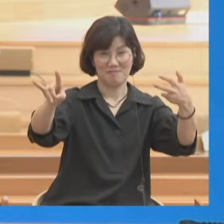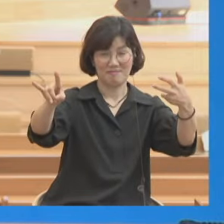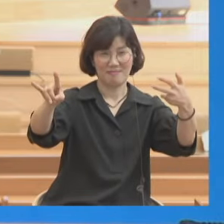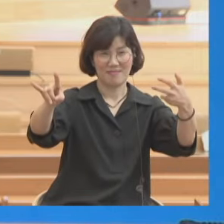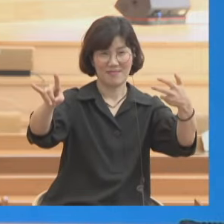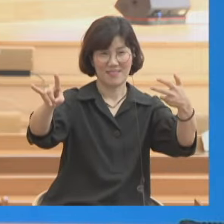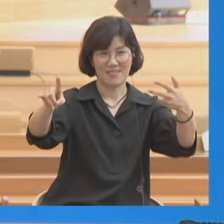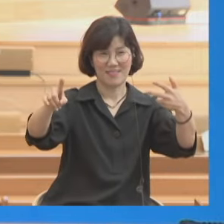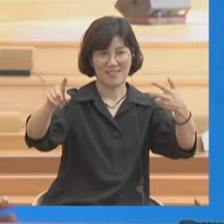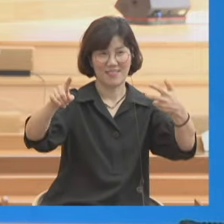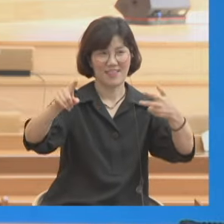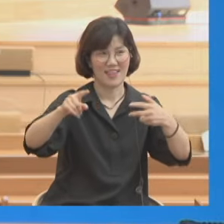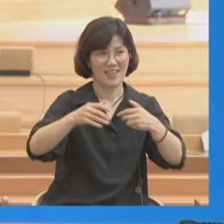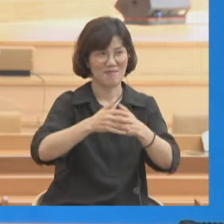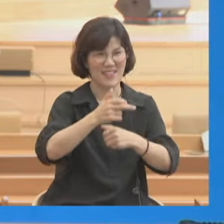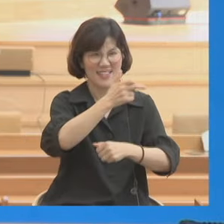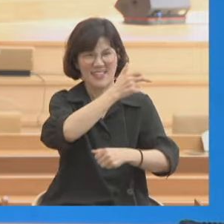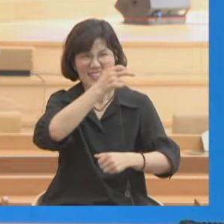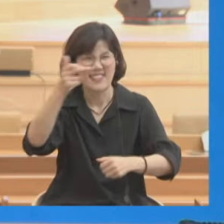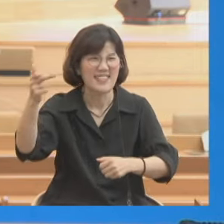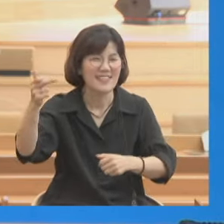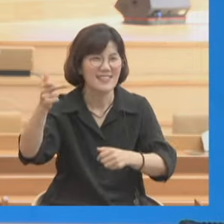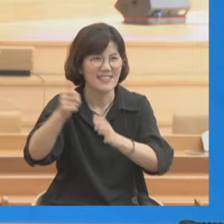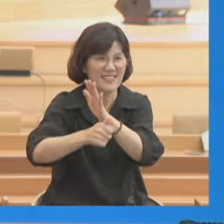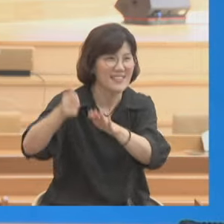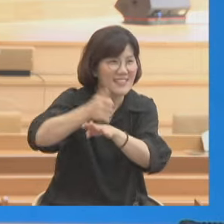혁신적인 결과를 낼 가능성은 제로다.